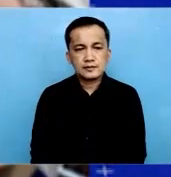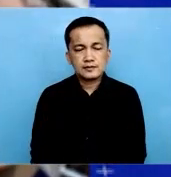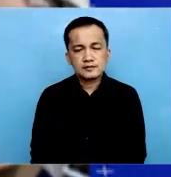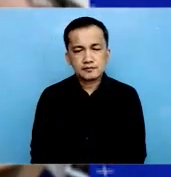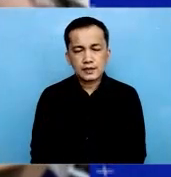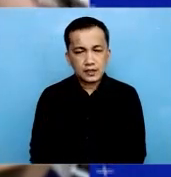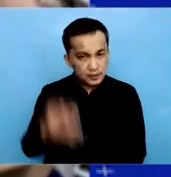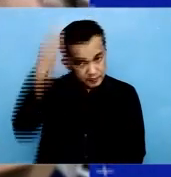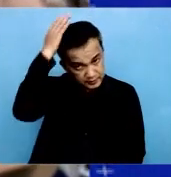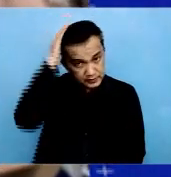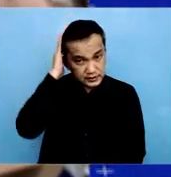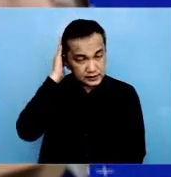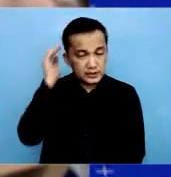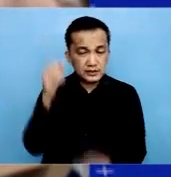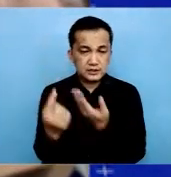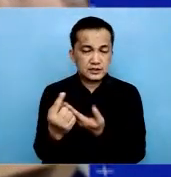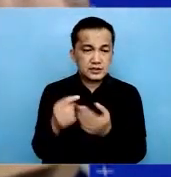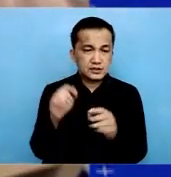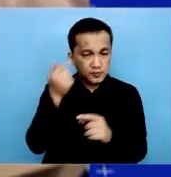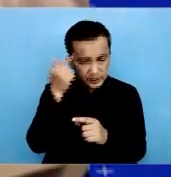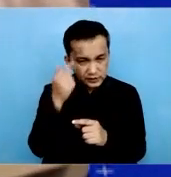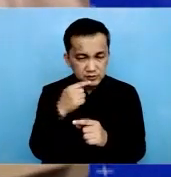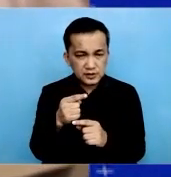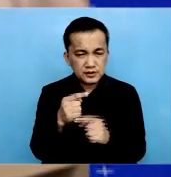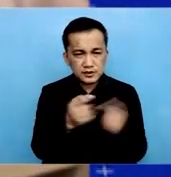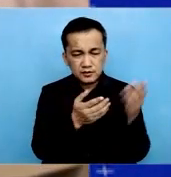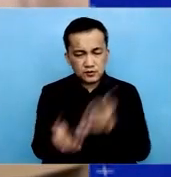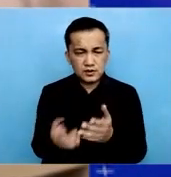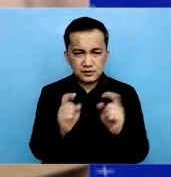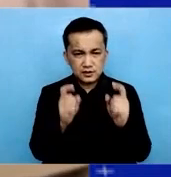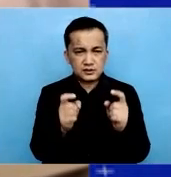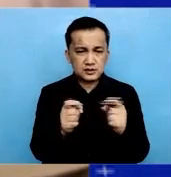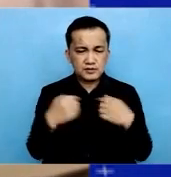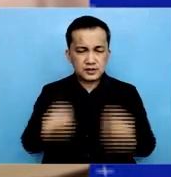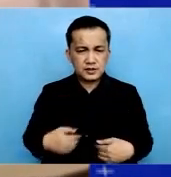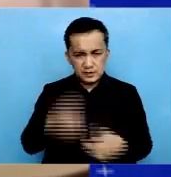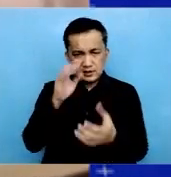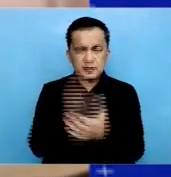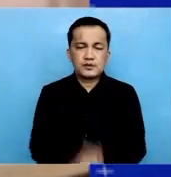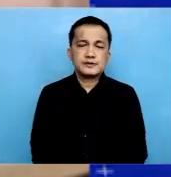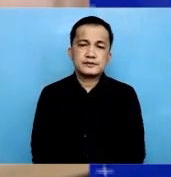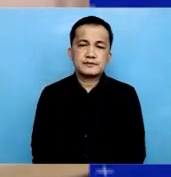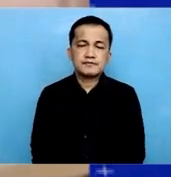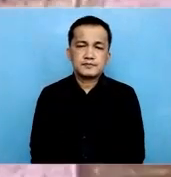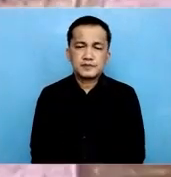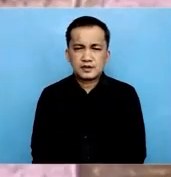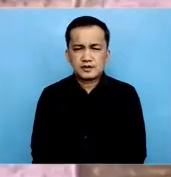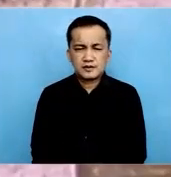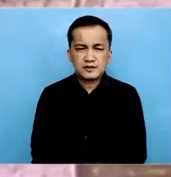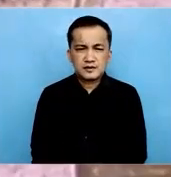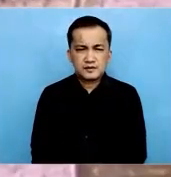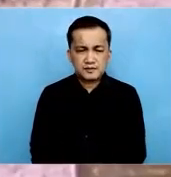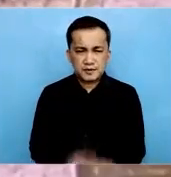Pakiusap na lang ngayon ni Rosette sa ating pamahalaan, maiuwi sana agad ang bangkay ng kanyang mister. Papabilis lang yung